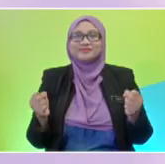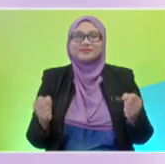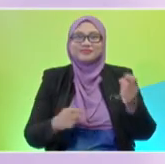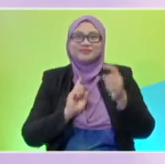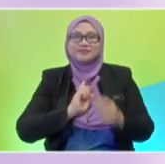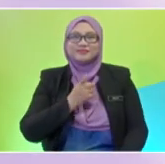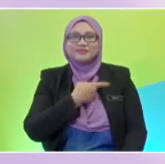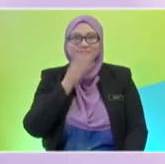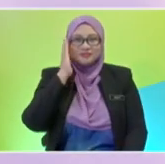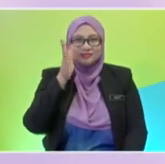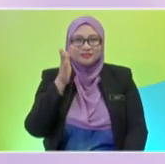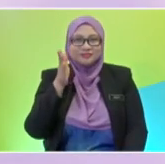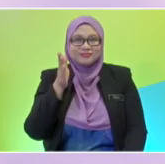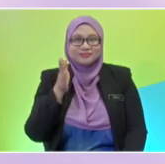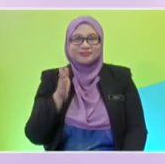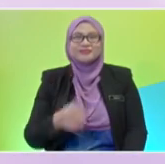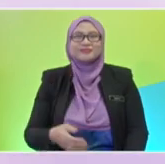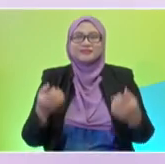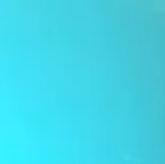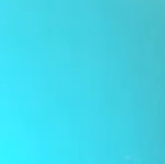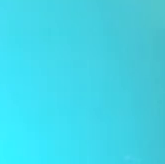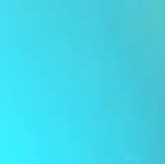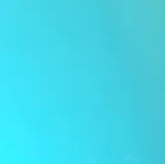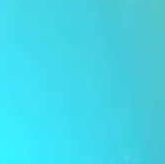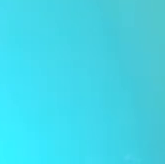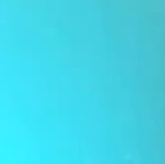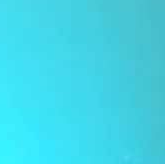juga oleh seorang juru basi isyarat